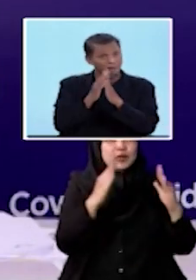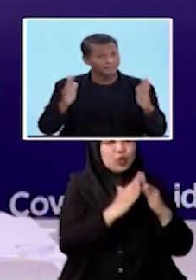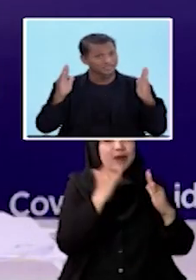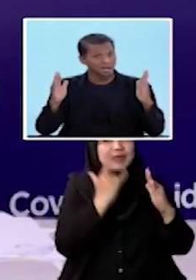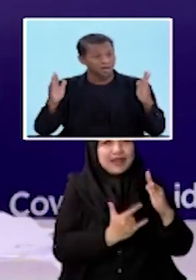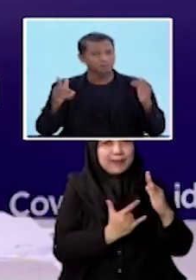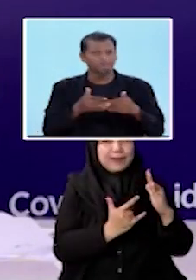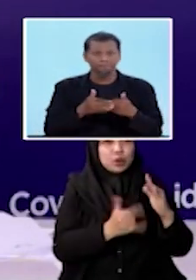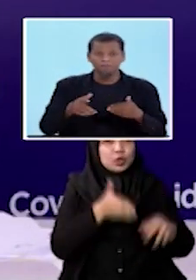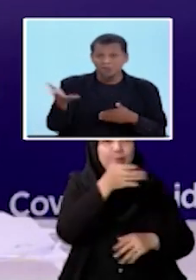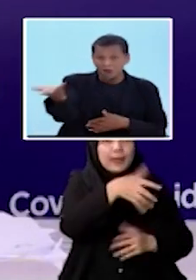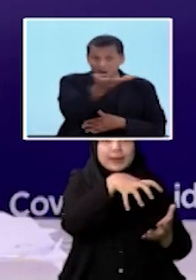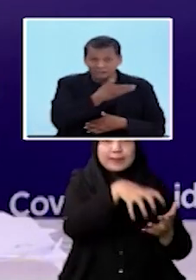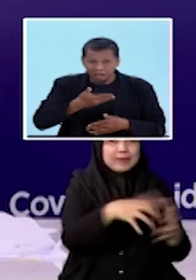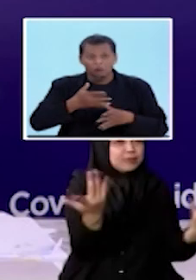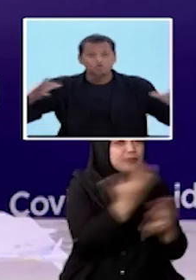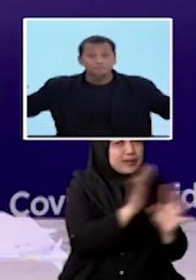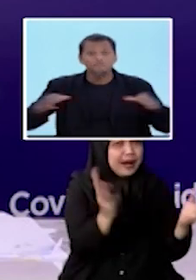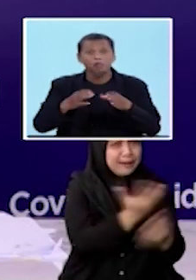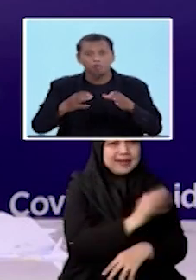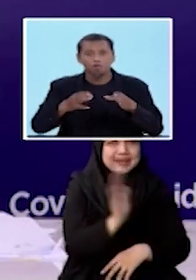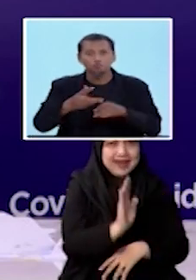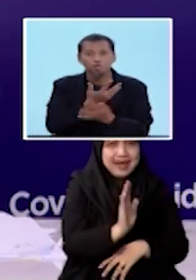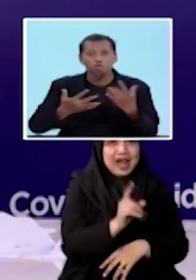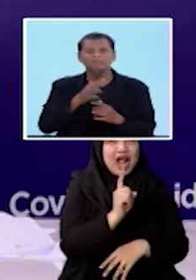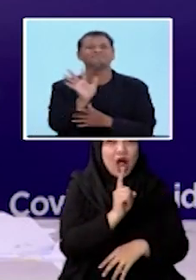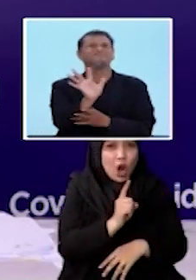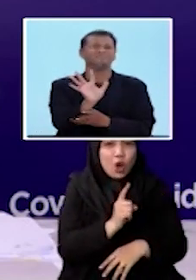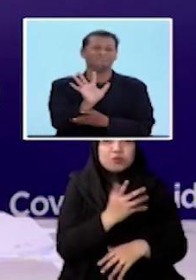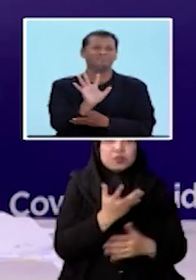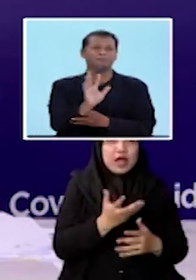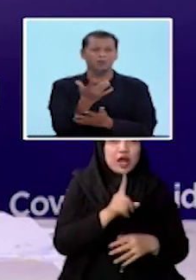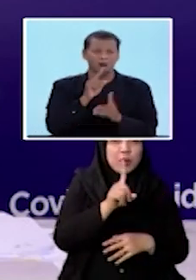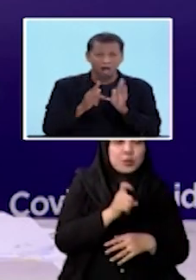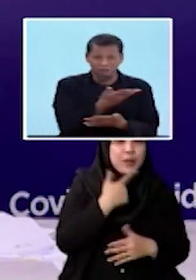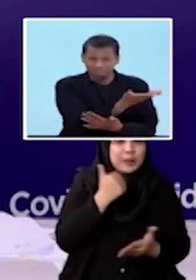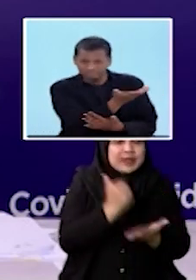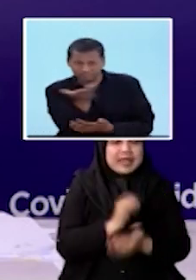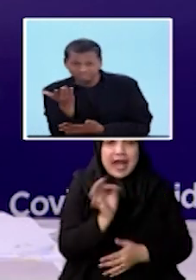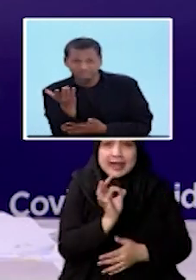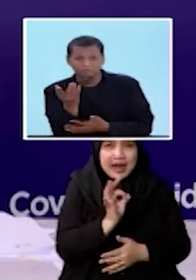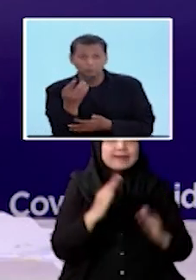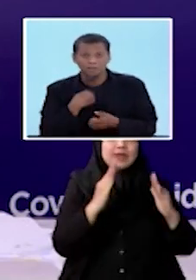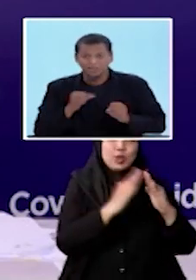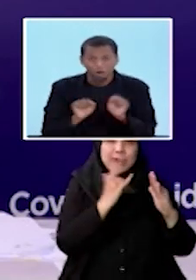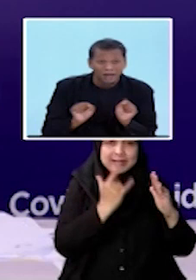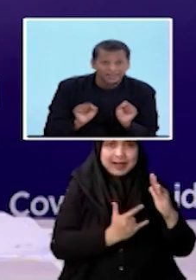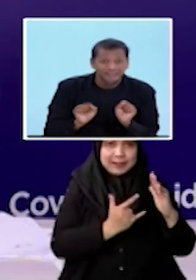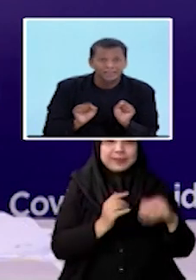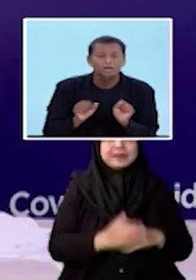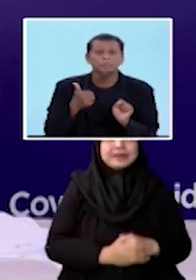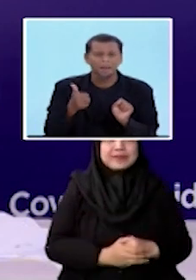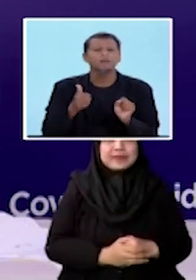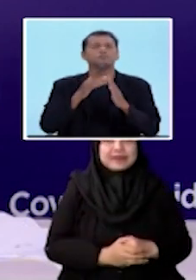berkerumun di tempat-tempat ramai apabila tidak ada keperluan mendesak. Selain itu, saya juga